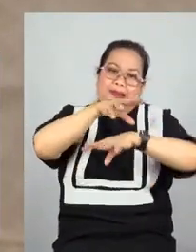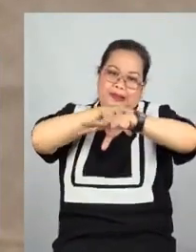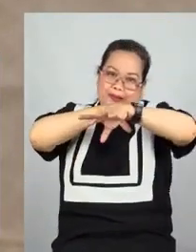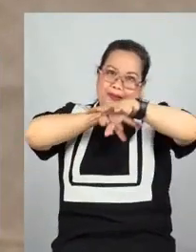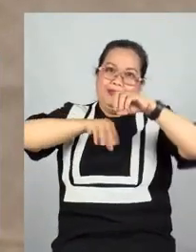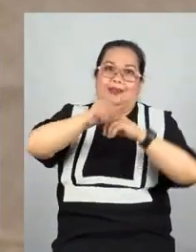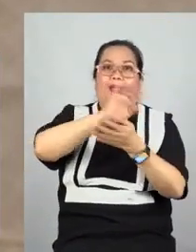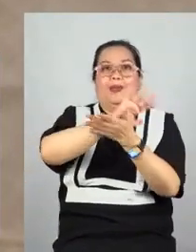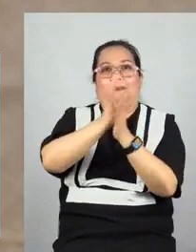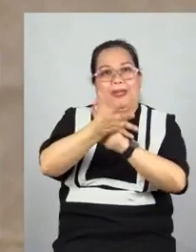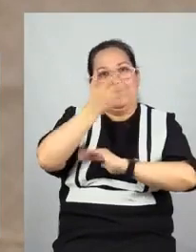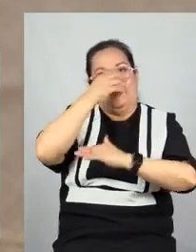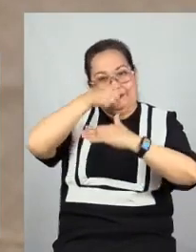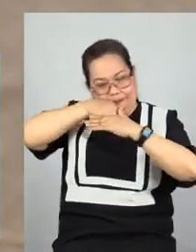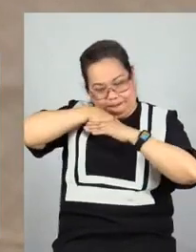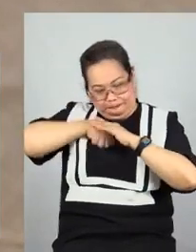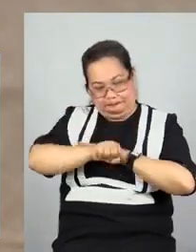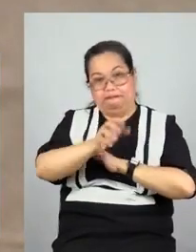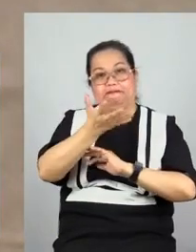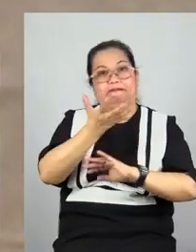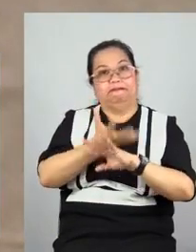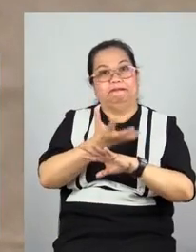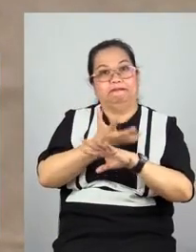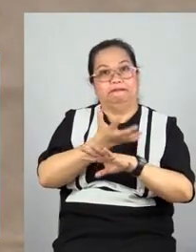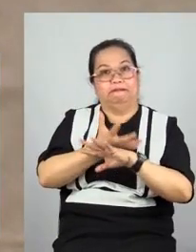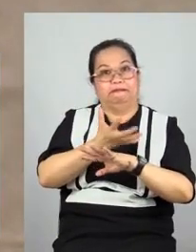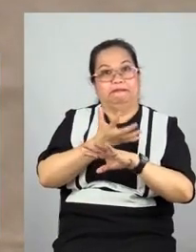He became poor,